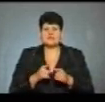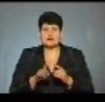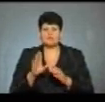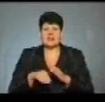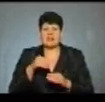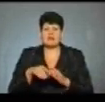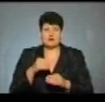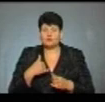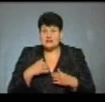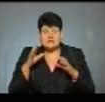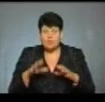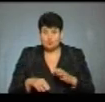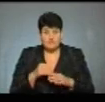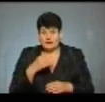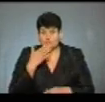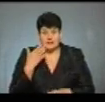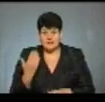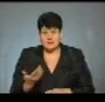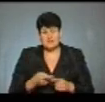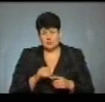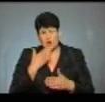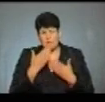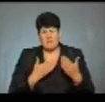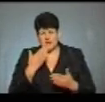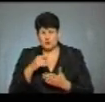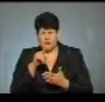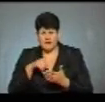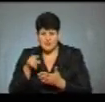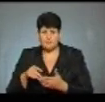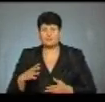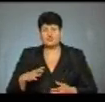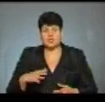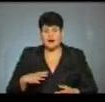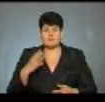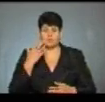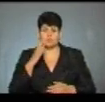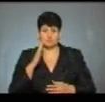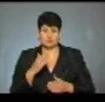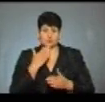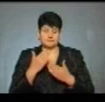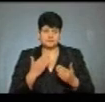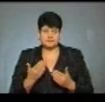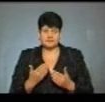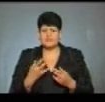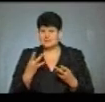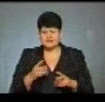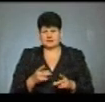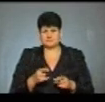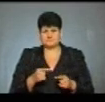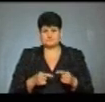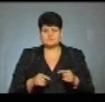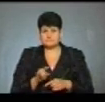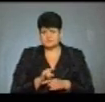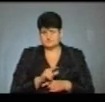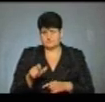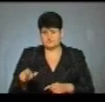нас ще закону про референдум нема. Тобто це буде якесь там опитування. Або почекаємо, поки буде закон про референдум. Не треба спекулювати і обдурювати